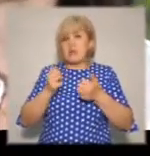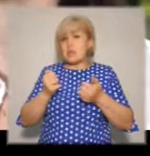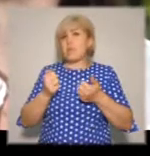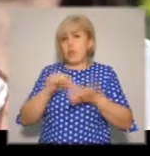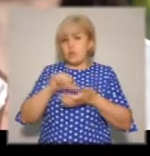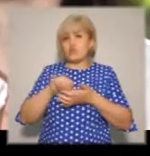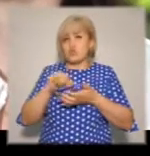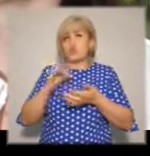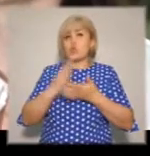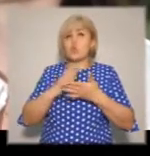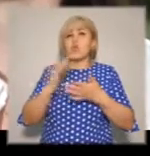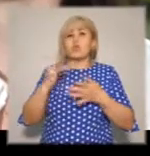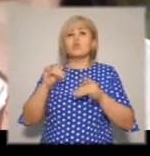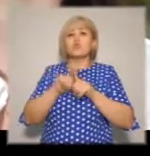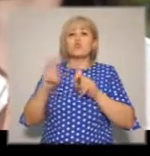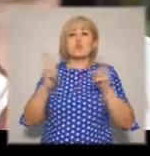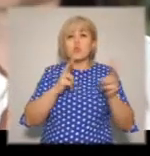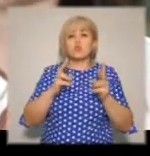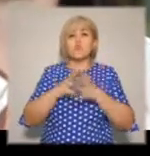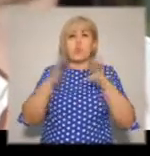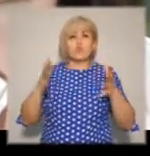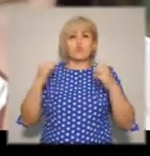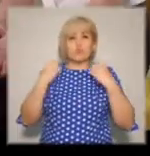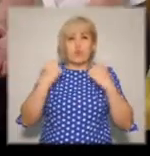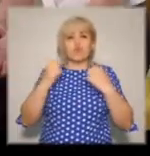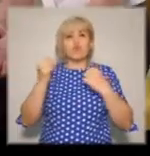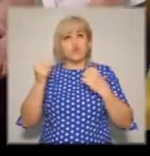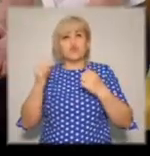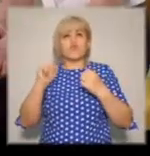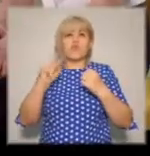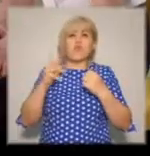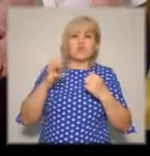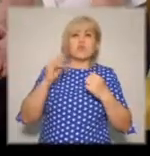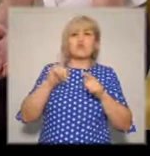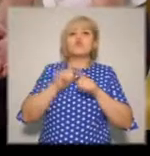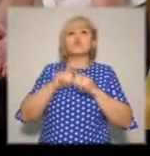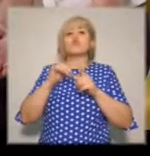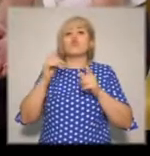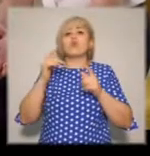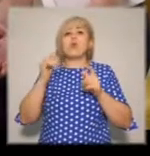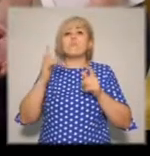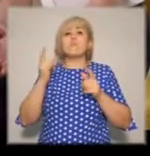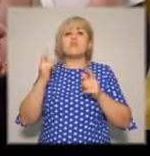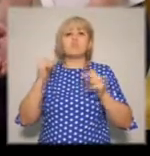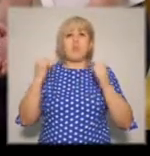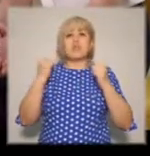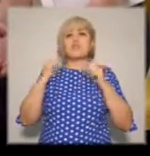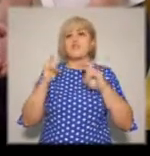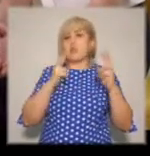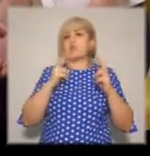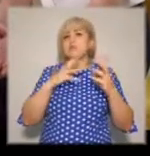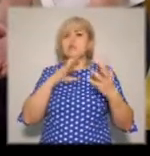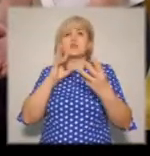ритмикой. Очень много игровых танцев танцуют, но и в соревнованиях принимают участие. То есть они тоже танцуют в